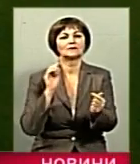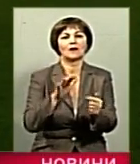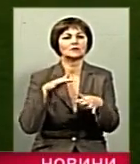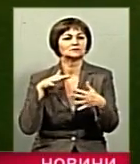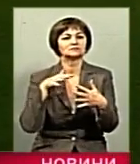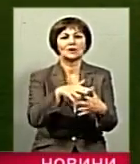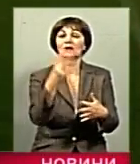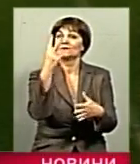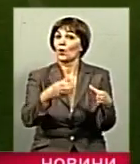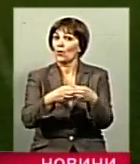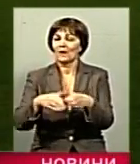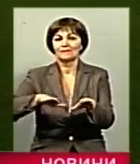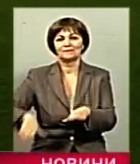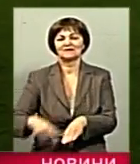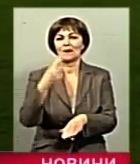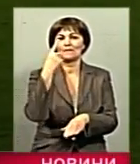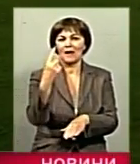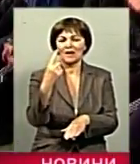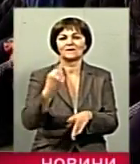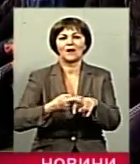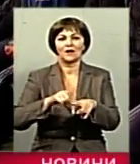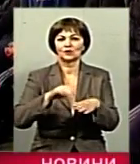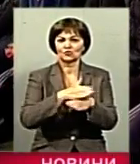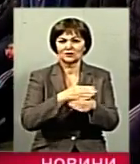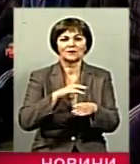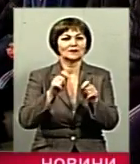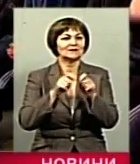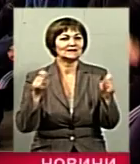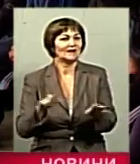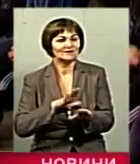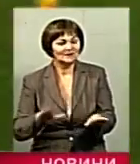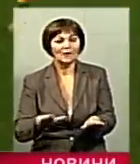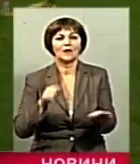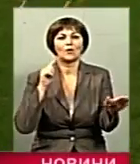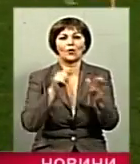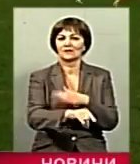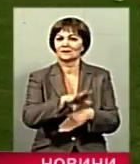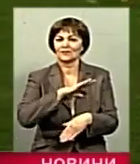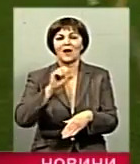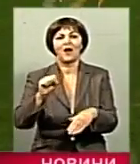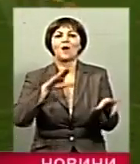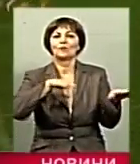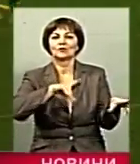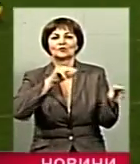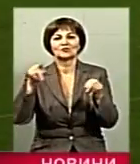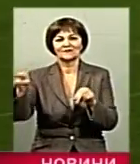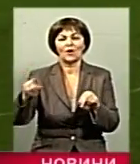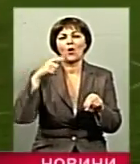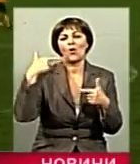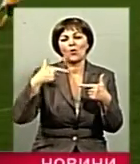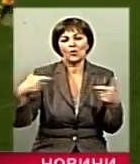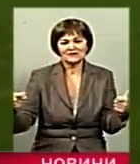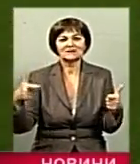обох команд. Після першого тайму рахунок не був відкритий, а в другому пощастило гостям. Вони вирвали